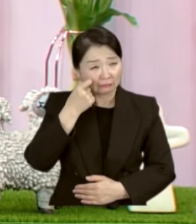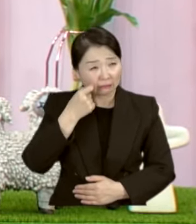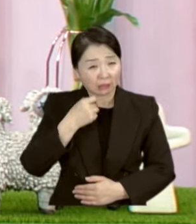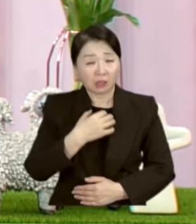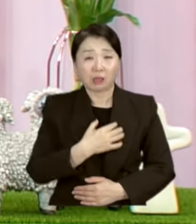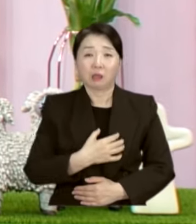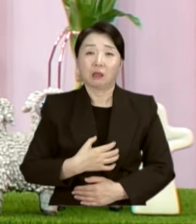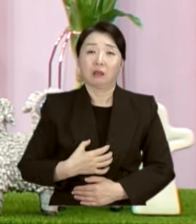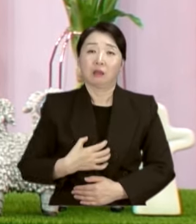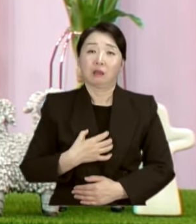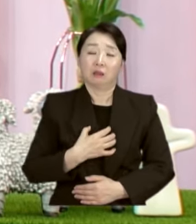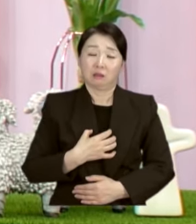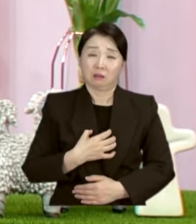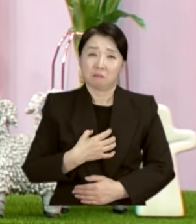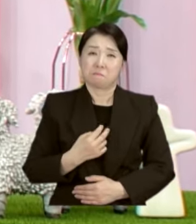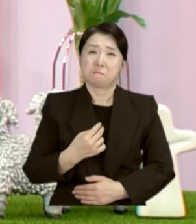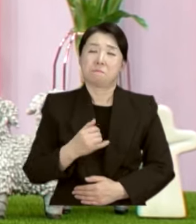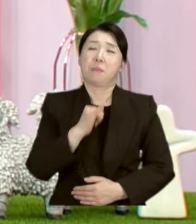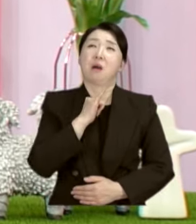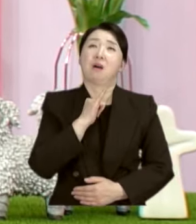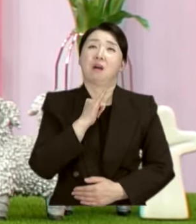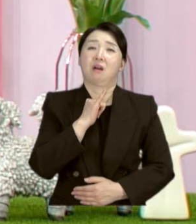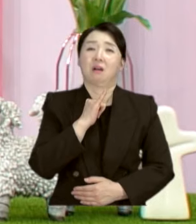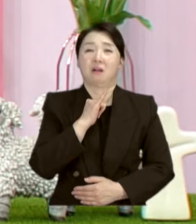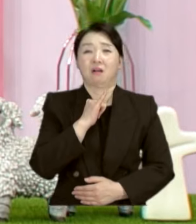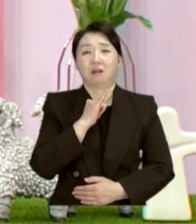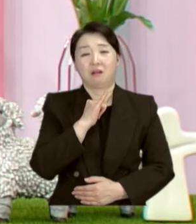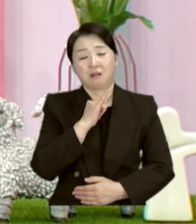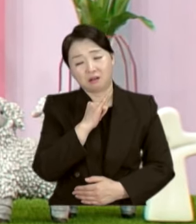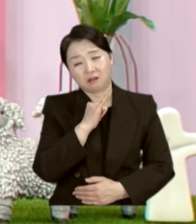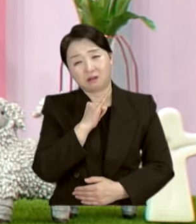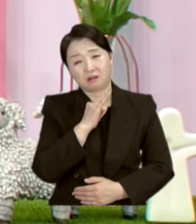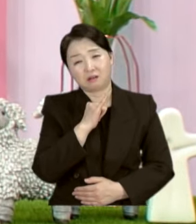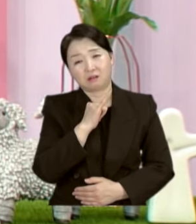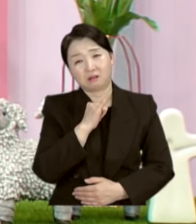슬프게 목숨을 끊는 안타까운 일을